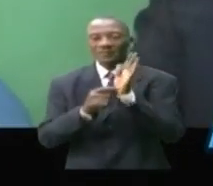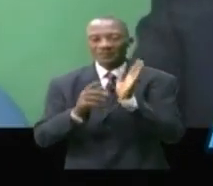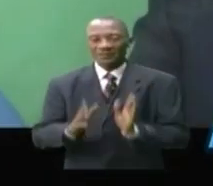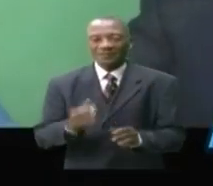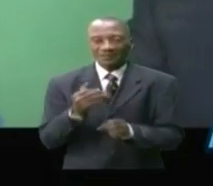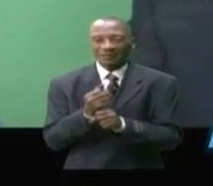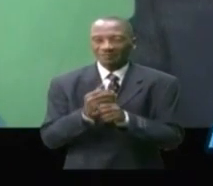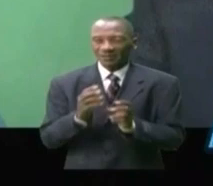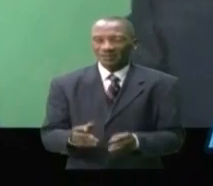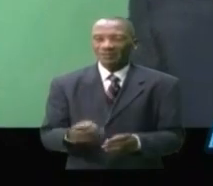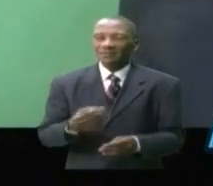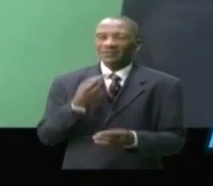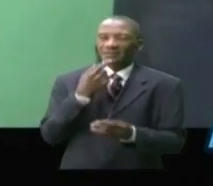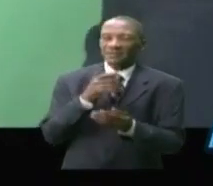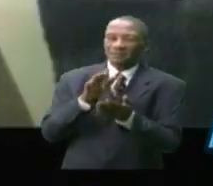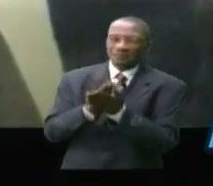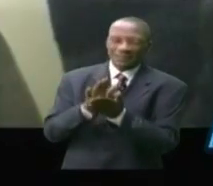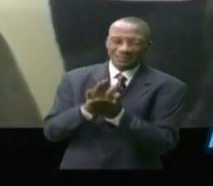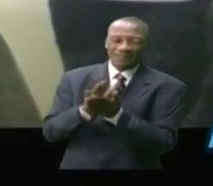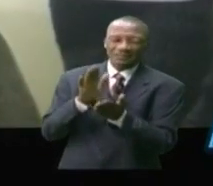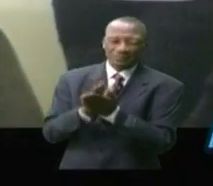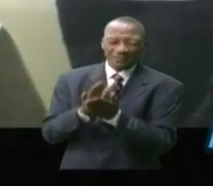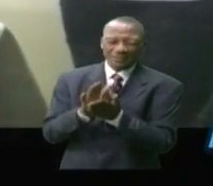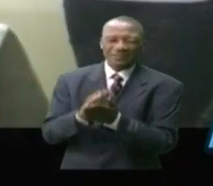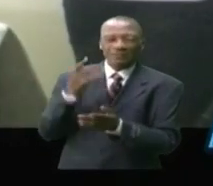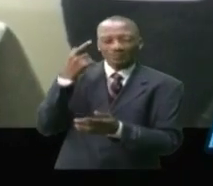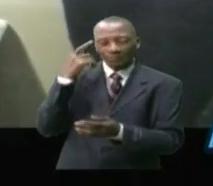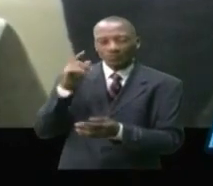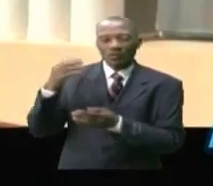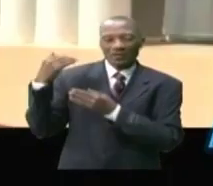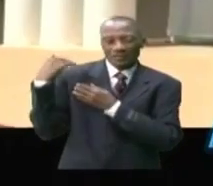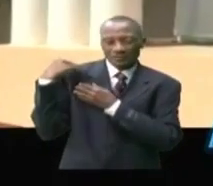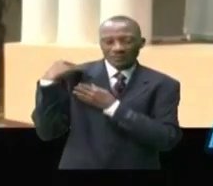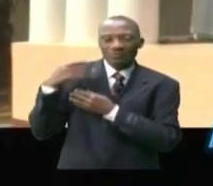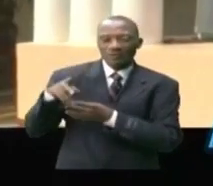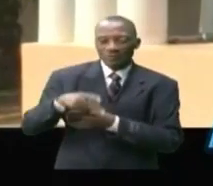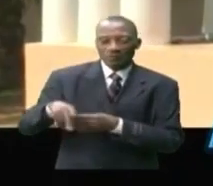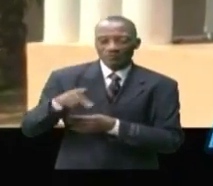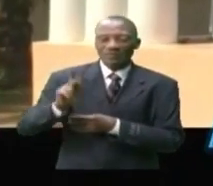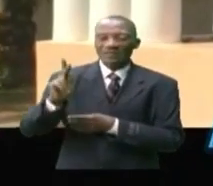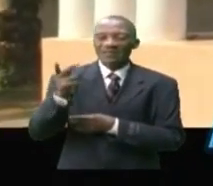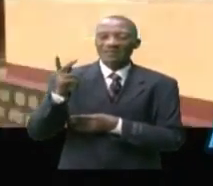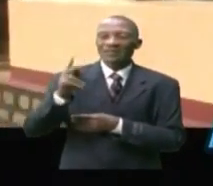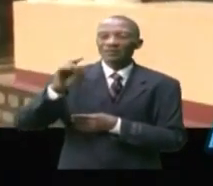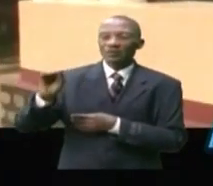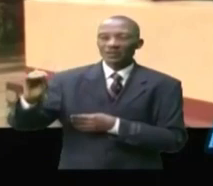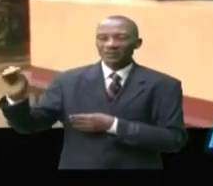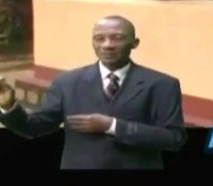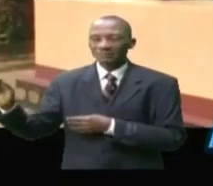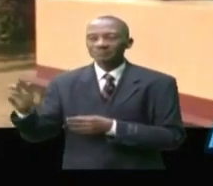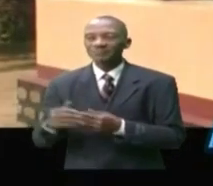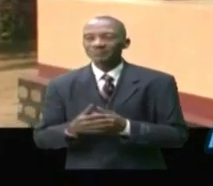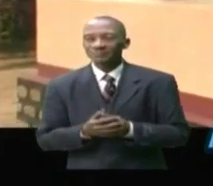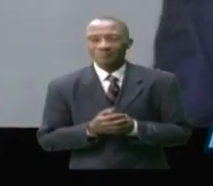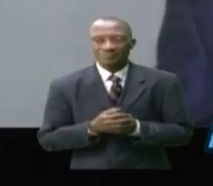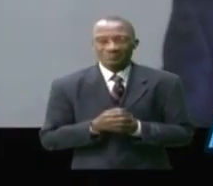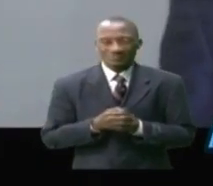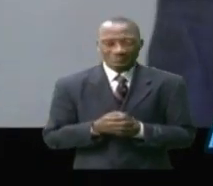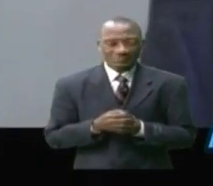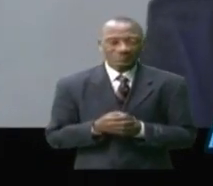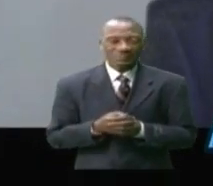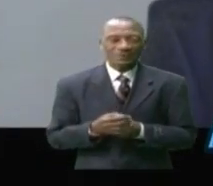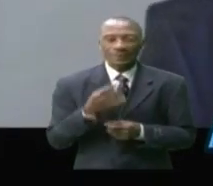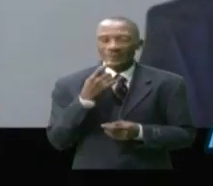le DP de la CNSS Kassai Oriental. Et cette confiance que vous nous avez faite, chers camarades, met à